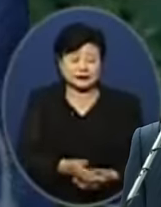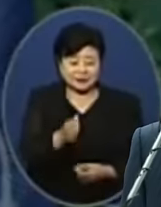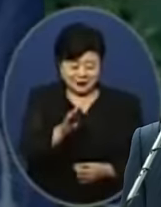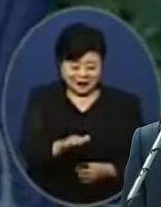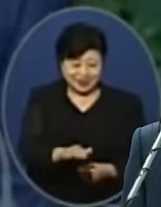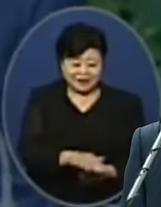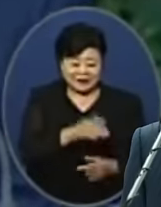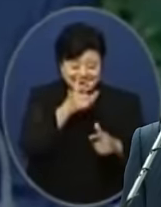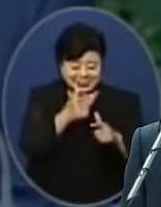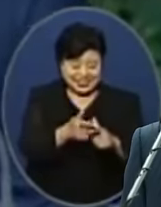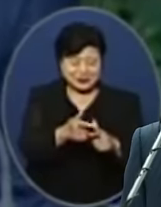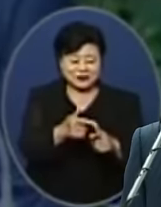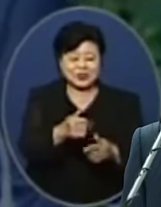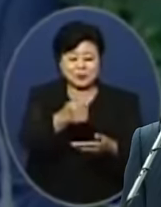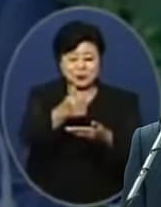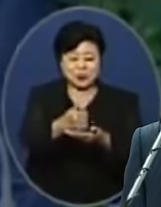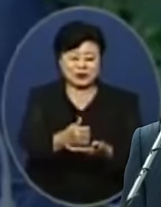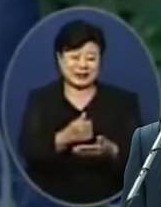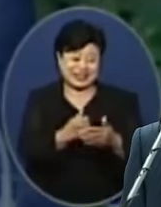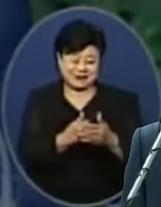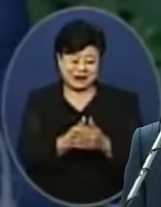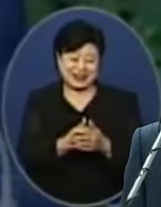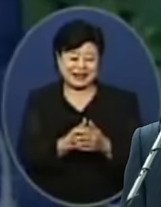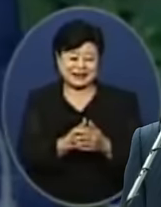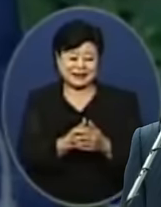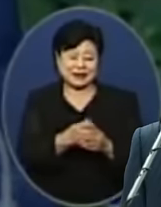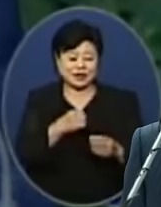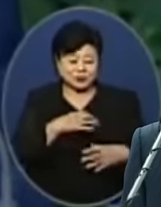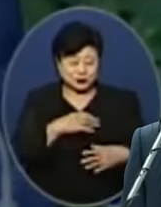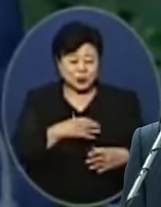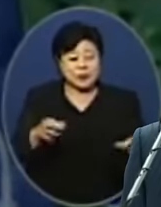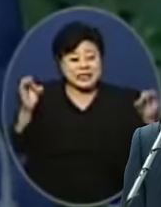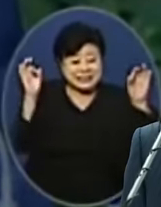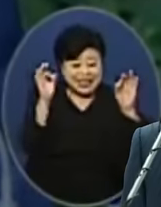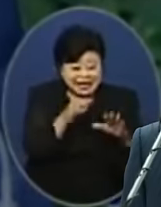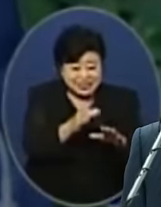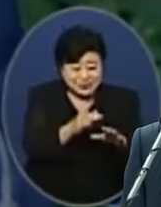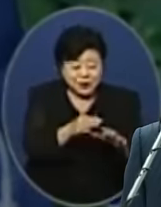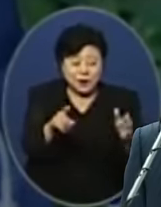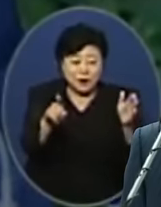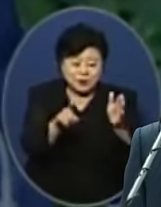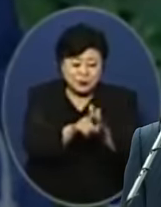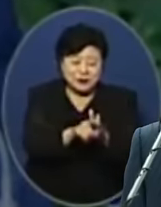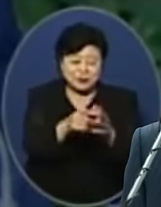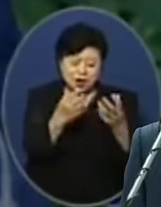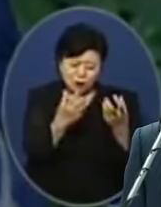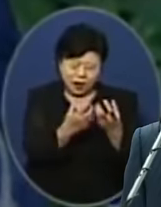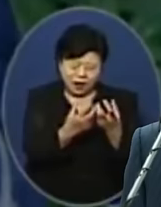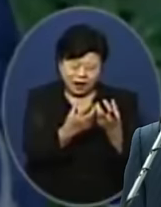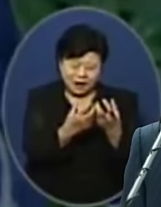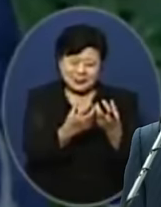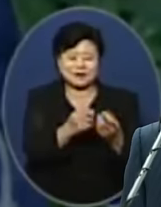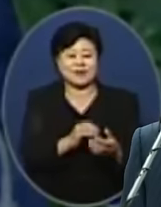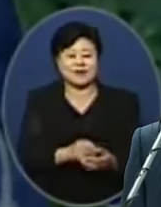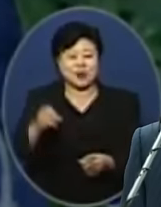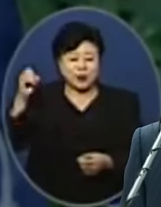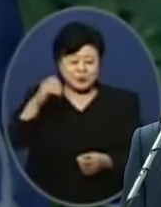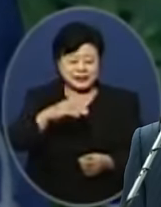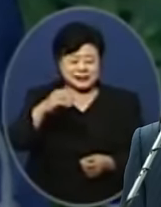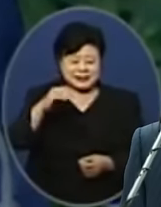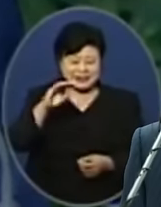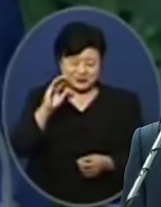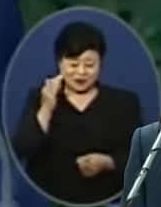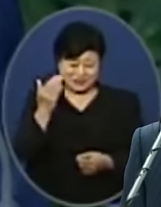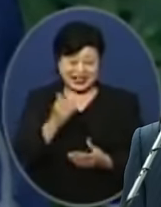우리는 예수님을 모셨기 때문에 두려움이 사라지고 믿음이 꽉 들어차고 빛이 비치게